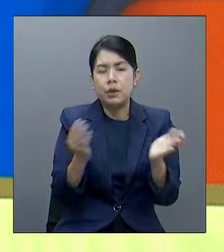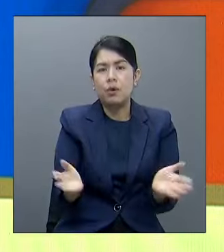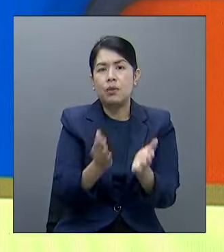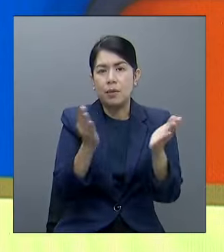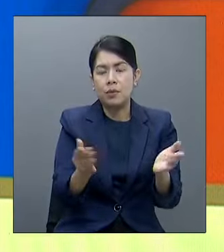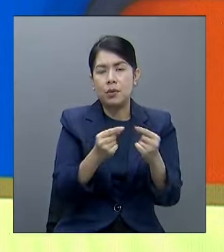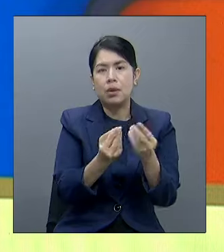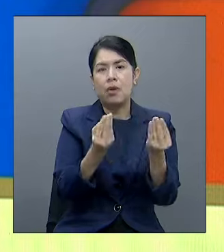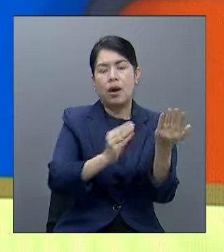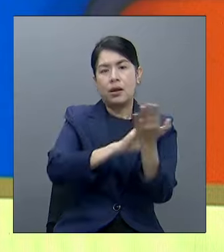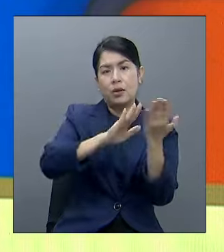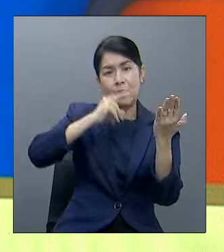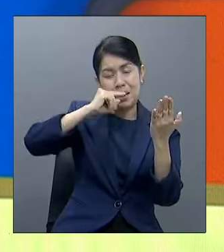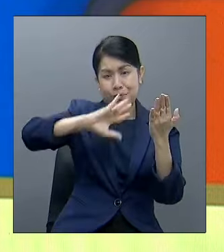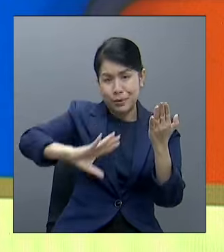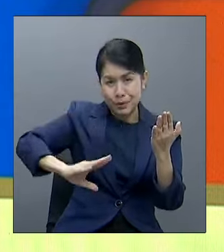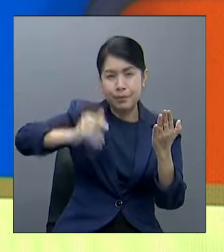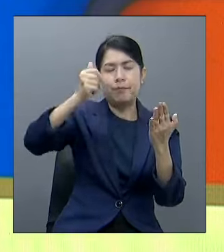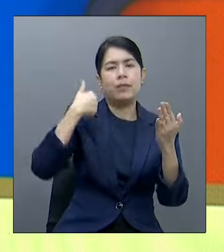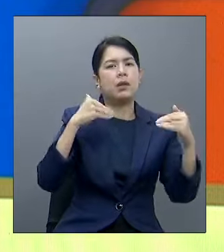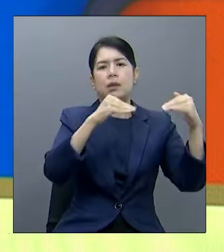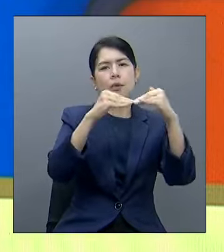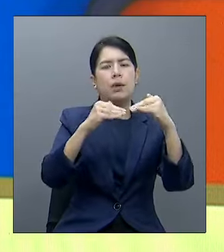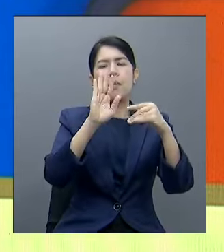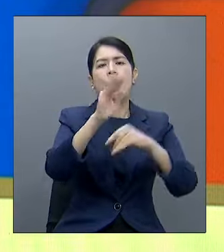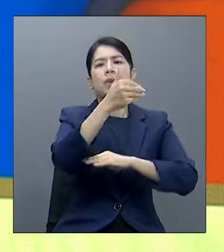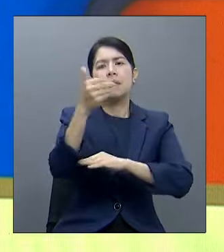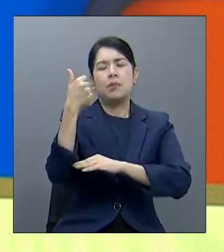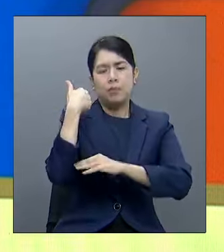าได้อย่างแท้จริงเทียบเท่ากับอารยประเทศนั่นเองนะคะฝากไว้ในช่วงของคุยกันวันใหม่นะคะ